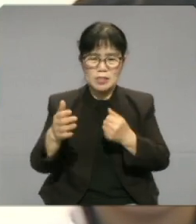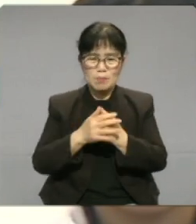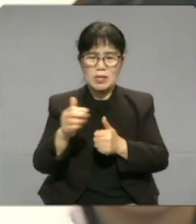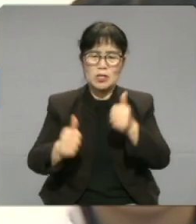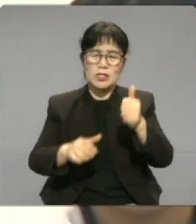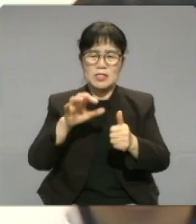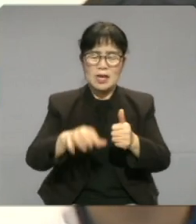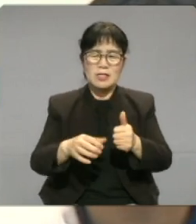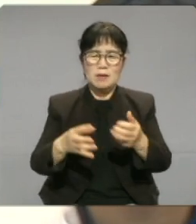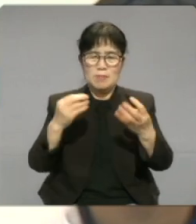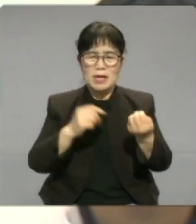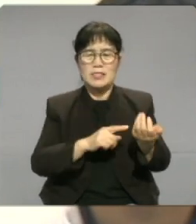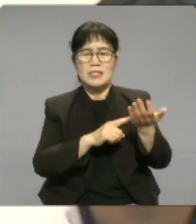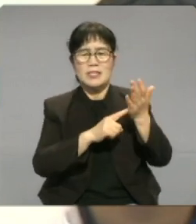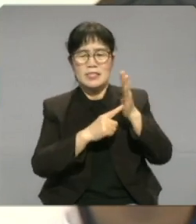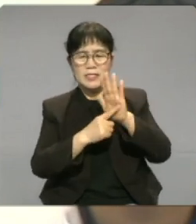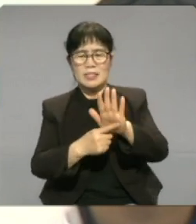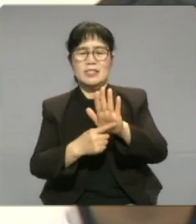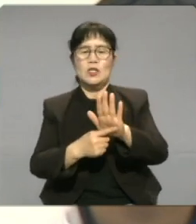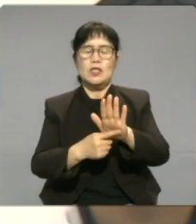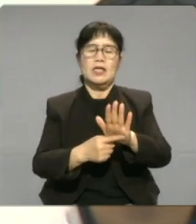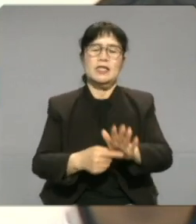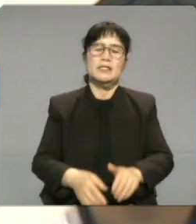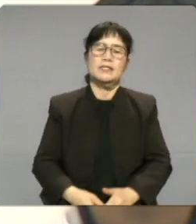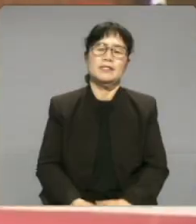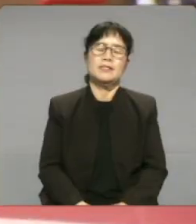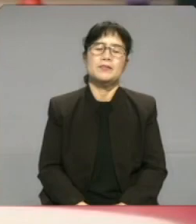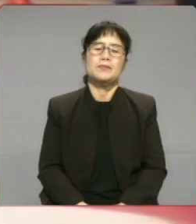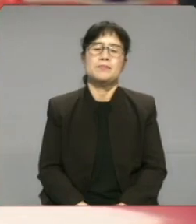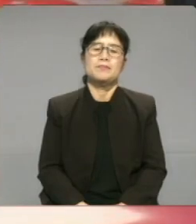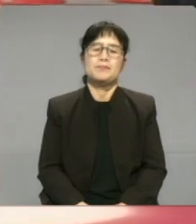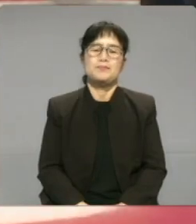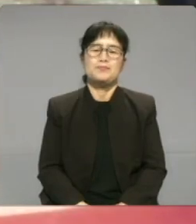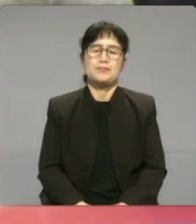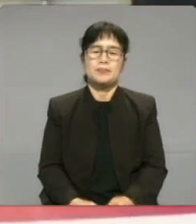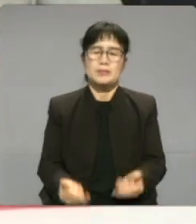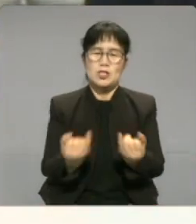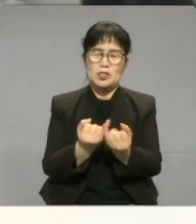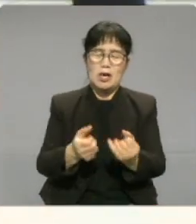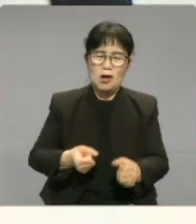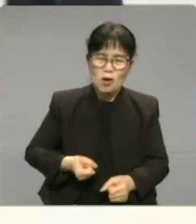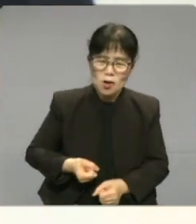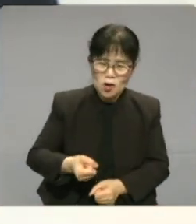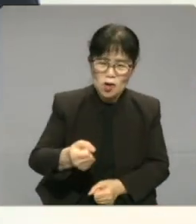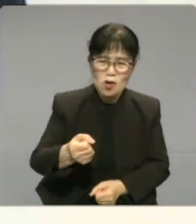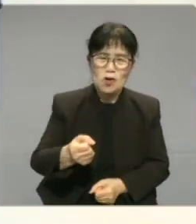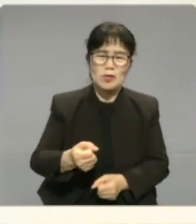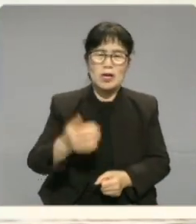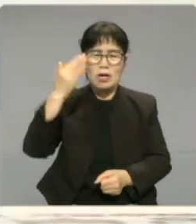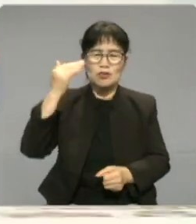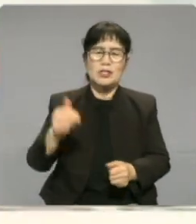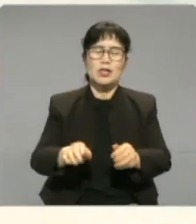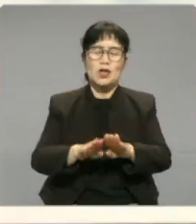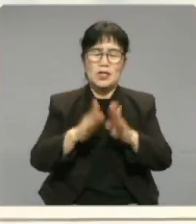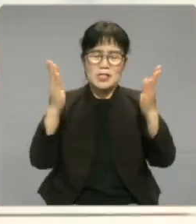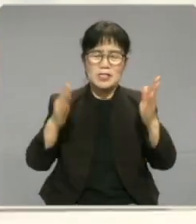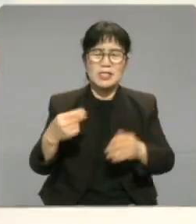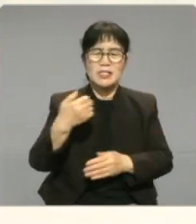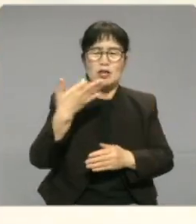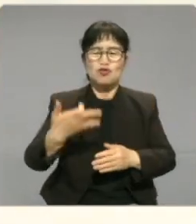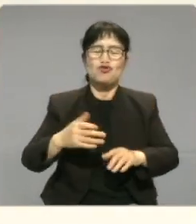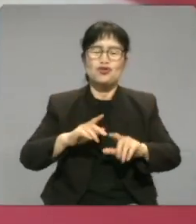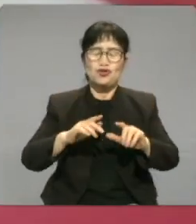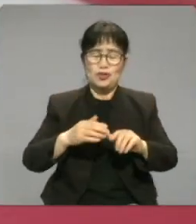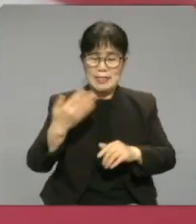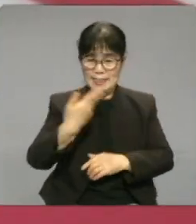경기장에서도 그게 많이 드러나는 것 같아요. 여자 컬링 세계 선수권이 국내에서 열리는 건 2009년